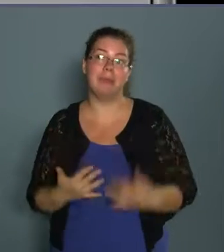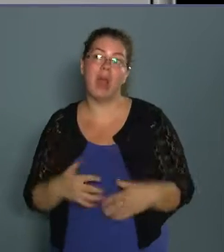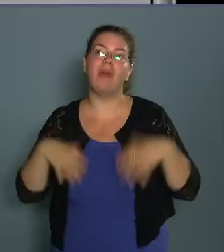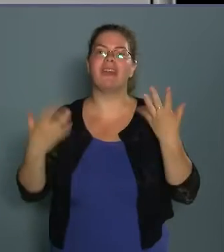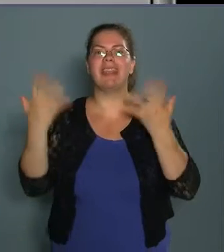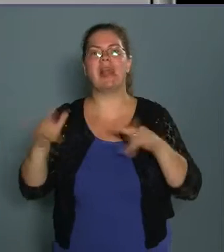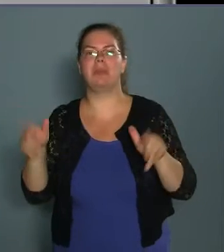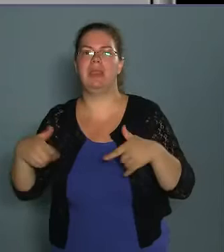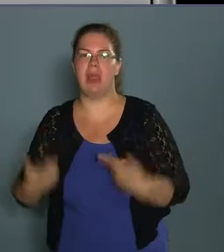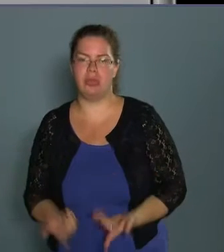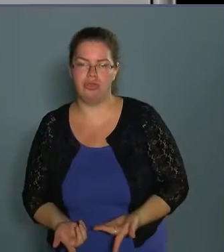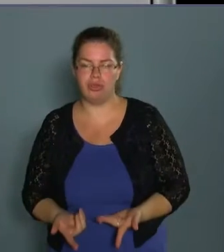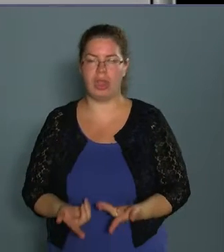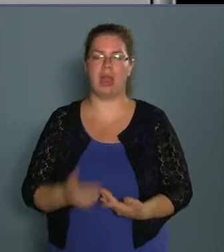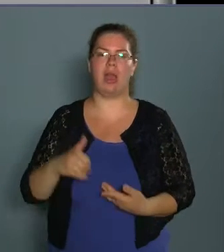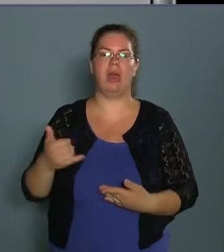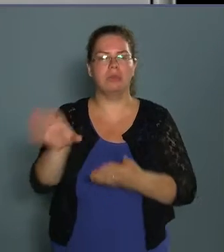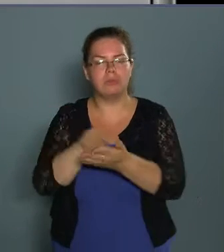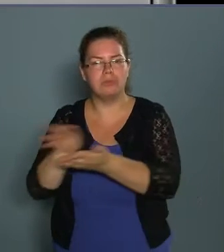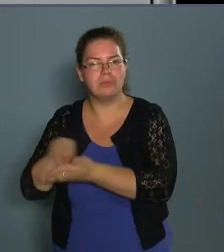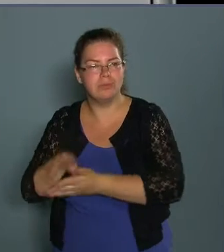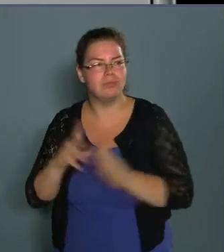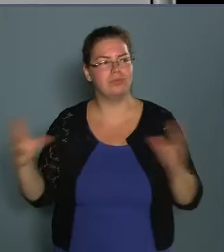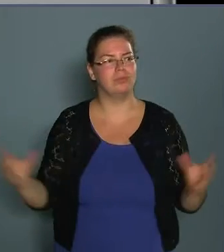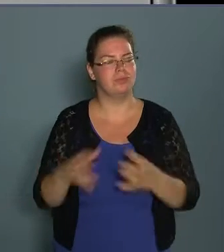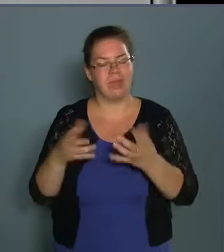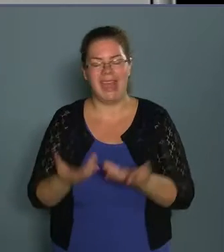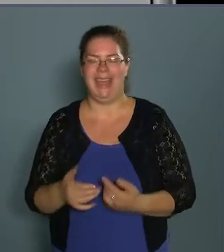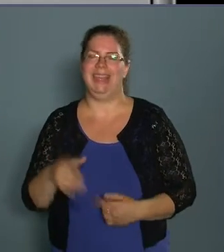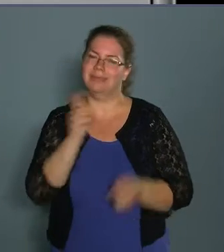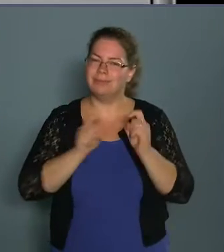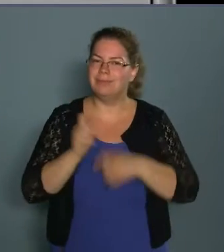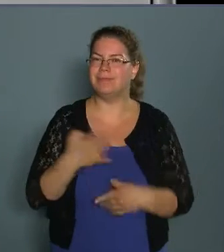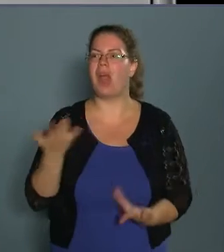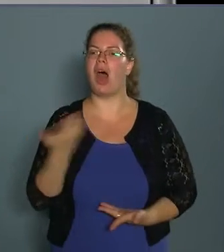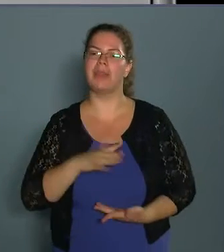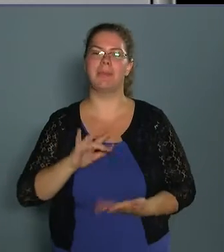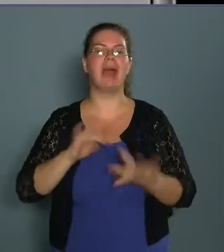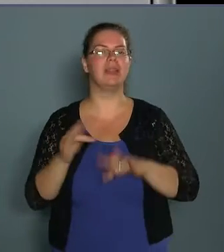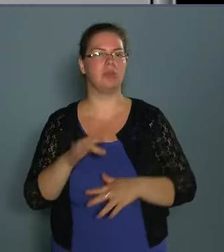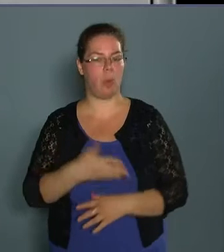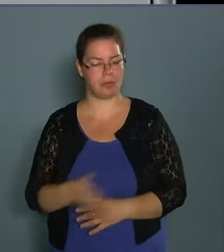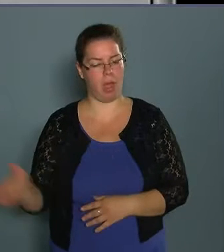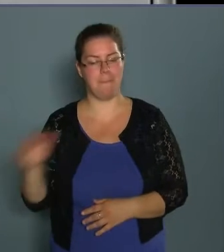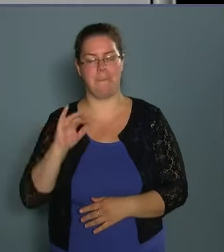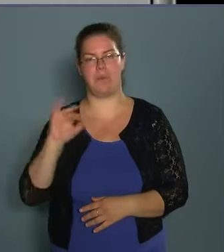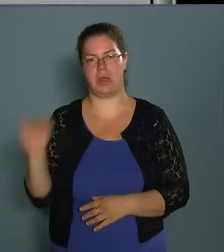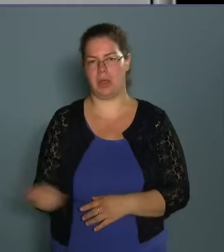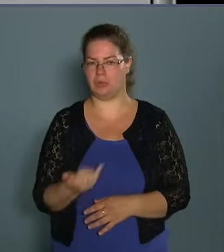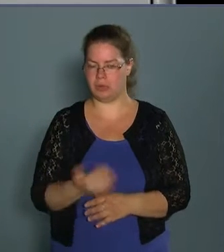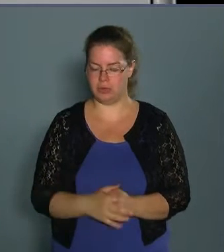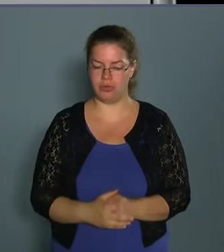vagy eredménytelenségeket szedi az ember csokorba, hanem a hétköznapok eseményeit